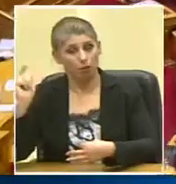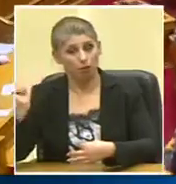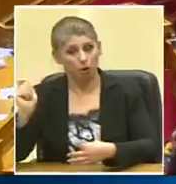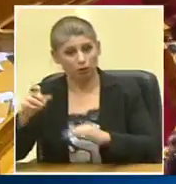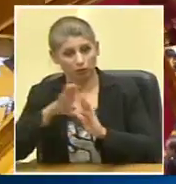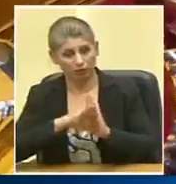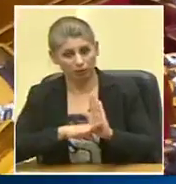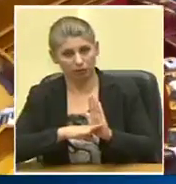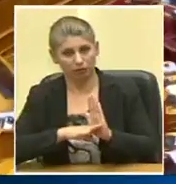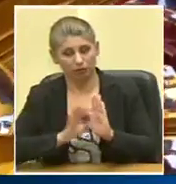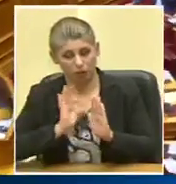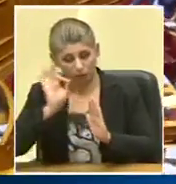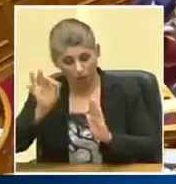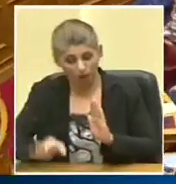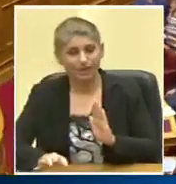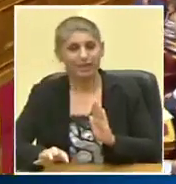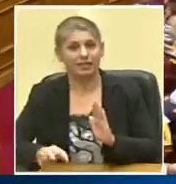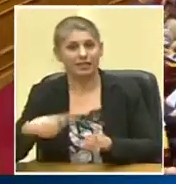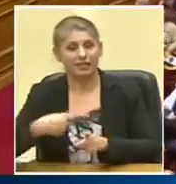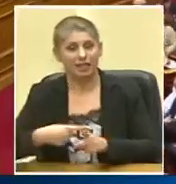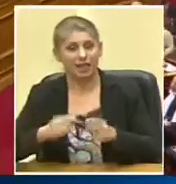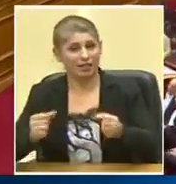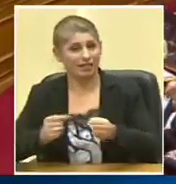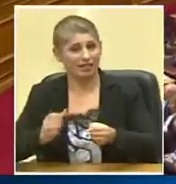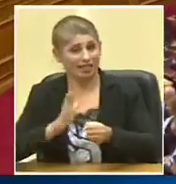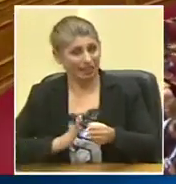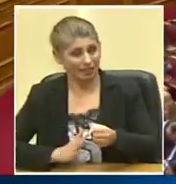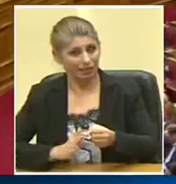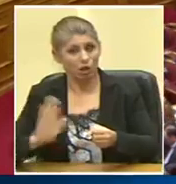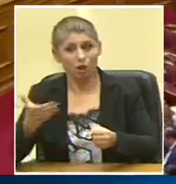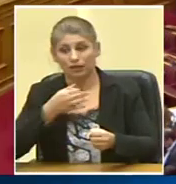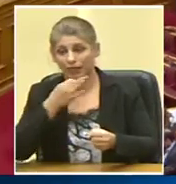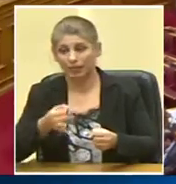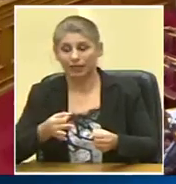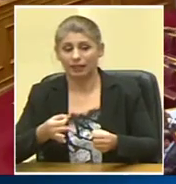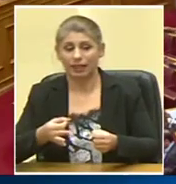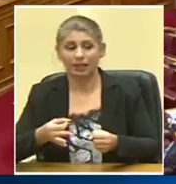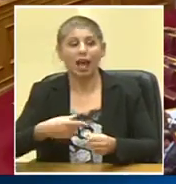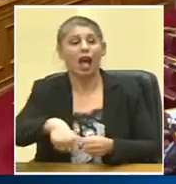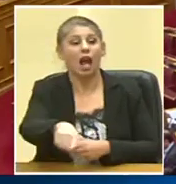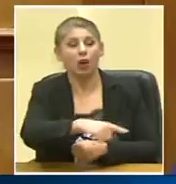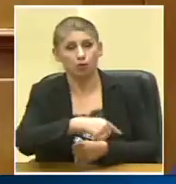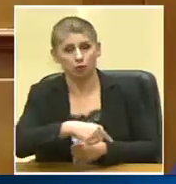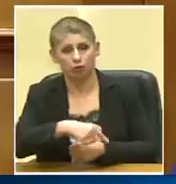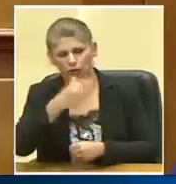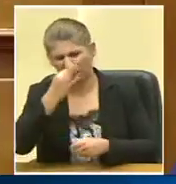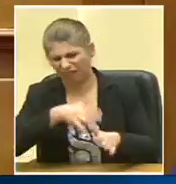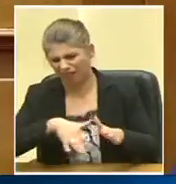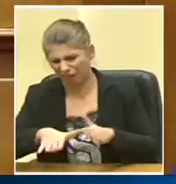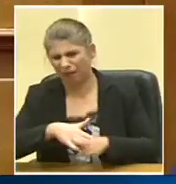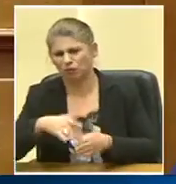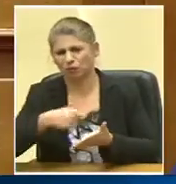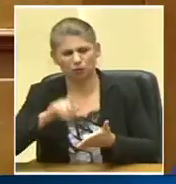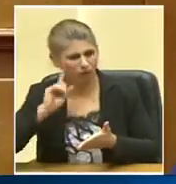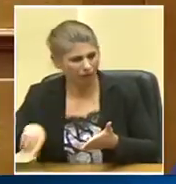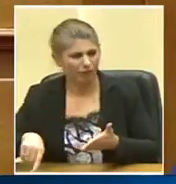συστήματος που οδήγησε τη χώρα στην κρίση, που όταν μιλούν για τους άλλους, τους διεφθαρμένους, τους